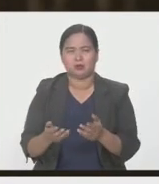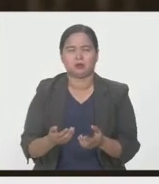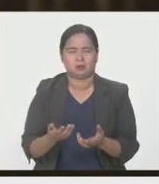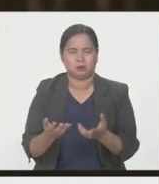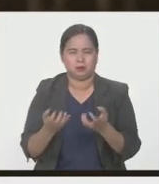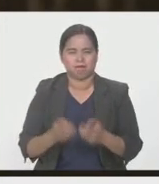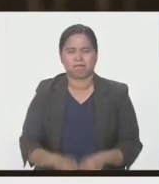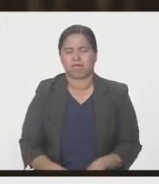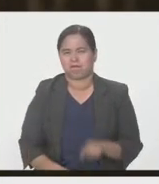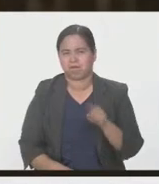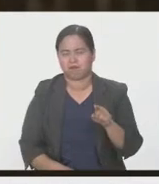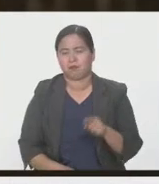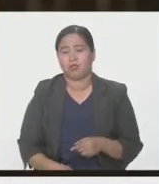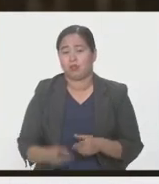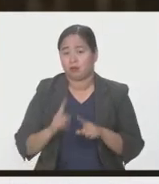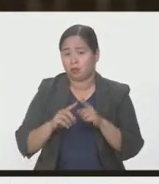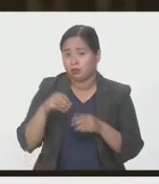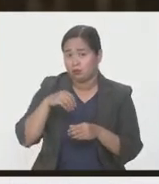бы